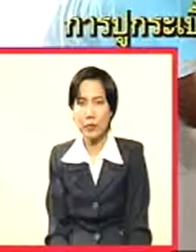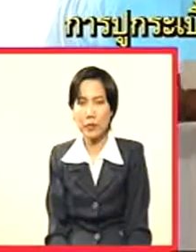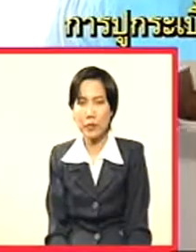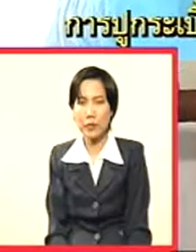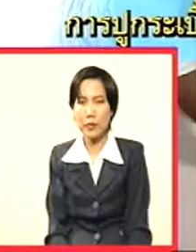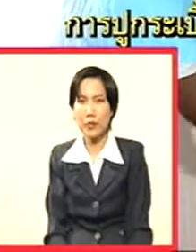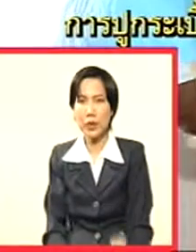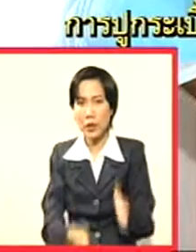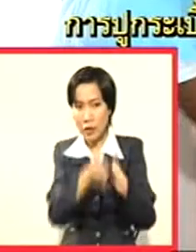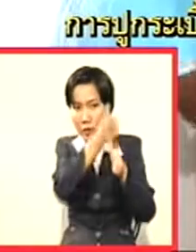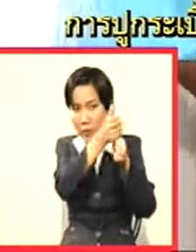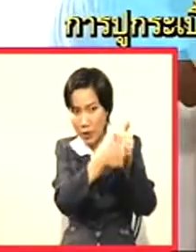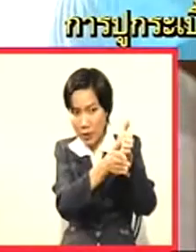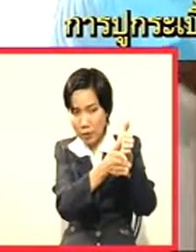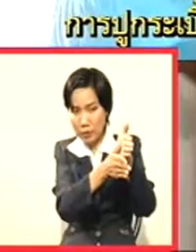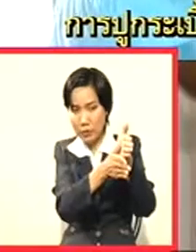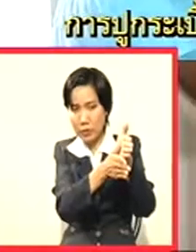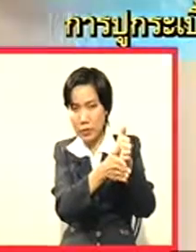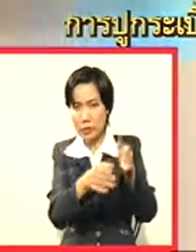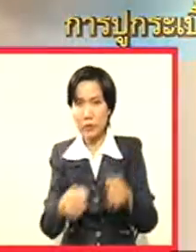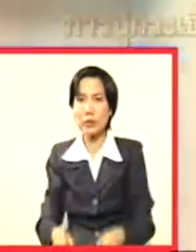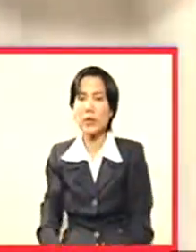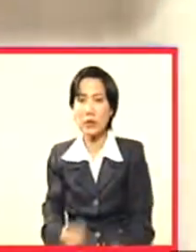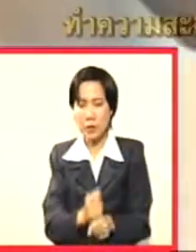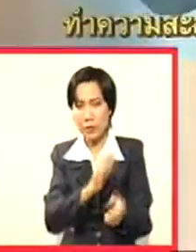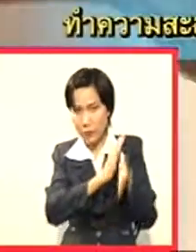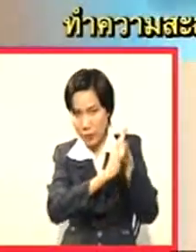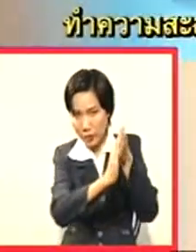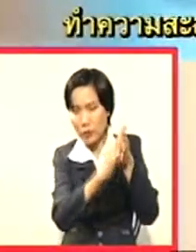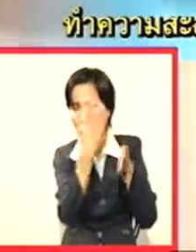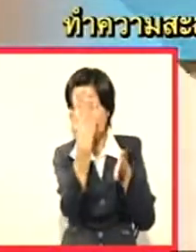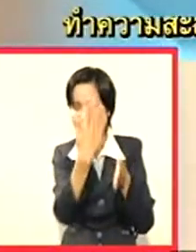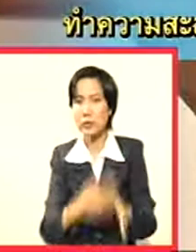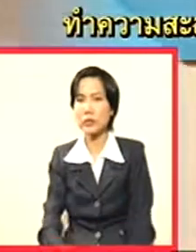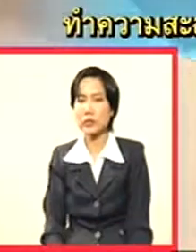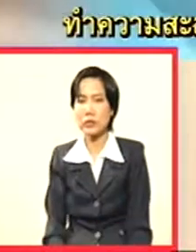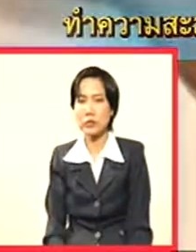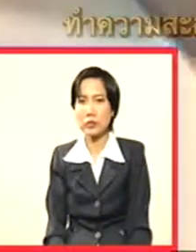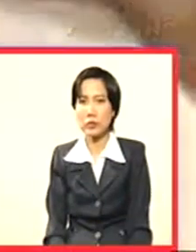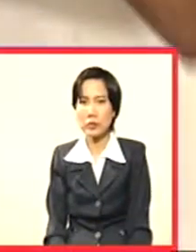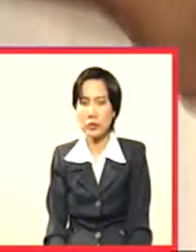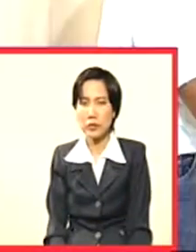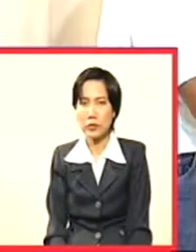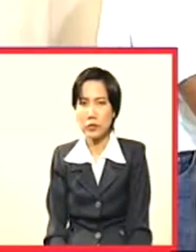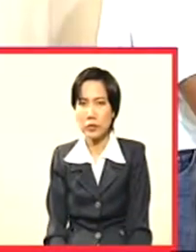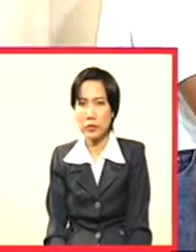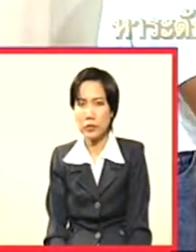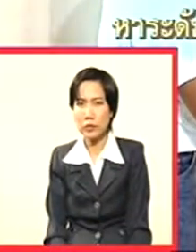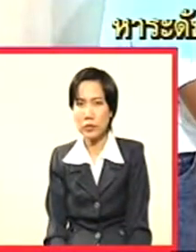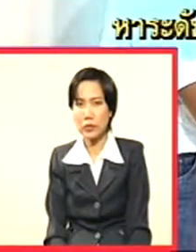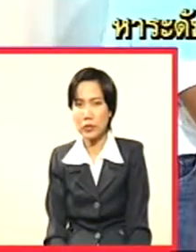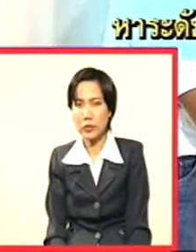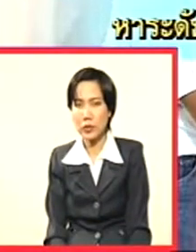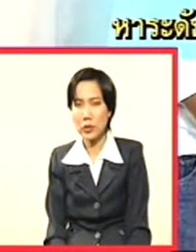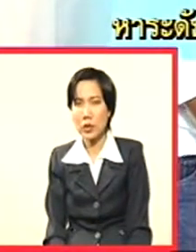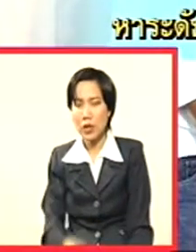ในการปูกระเบื้องบนผนังคอนกรีตจะต้องทำความสะอาดบนผนังคอนกรีตเช่นเดียวกับการปูกระเบื้องบนพื้นคอนกรีตจากนั้น